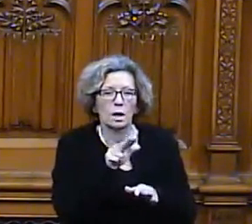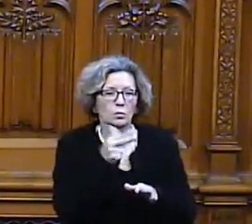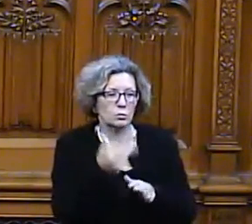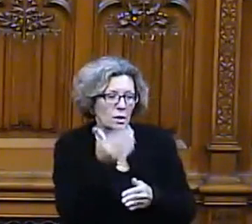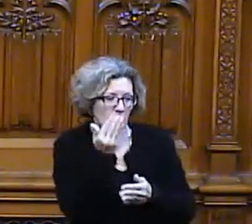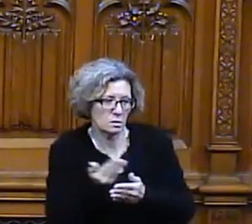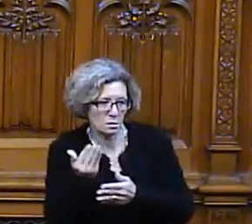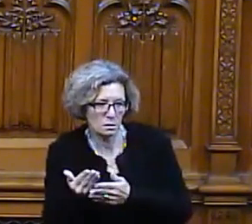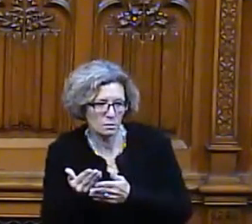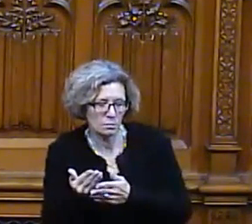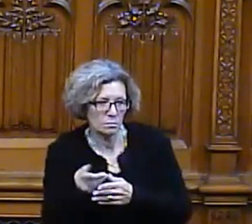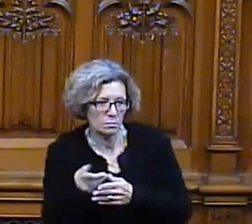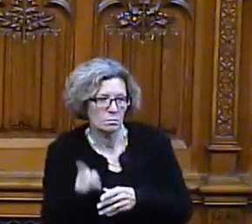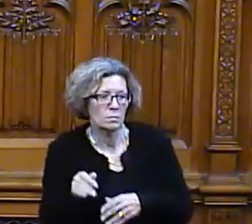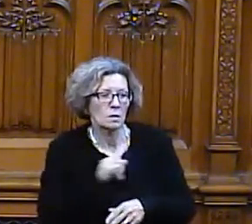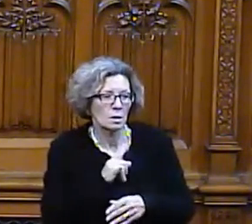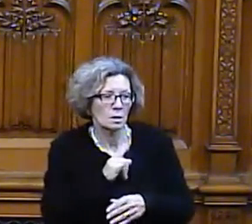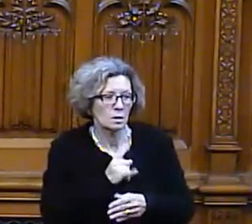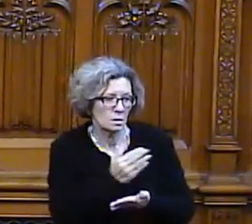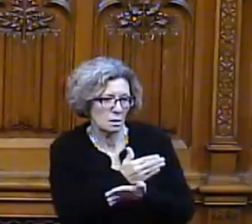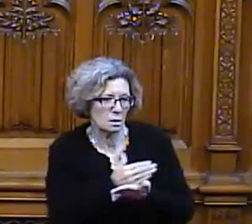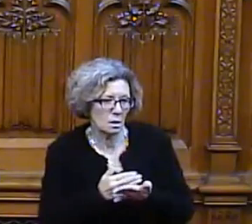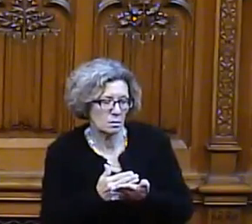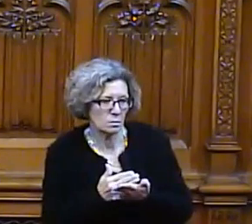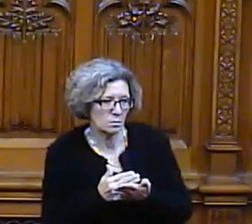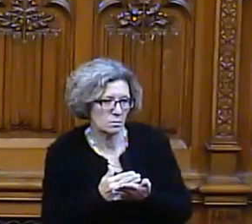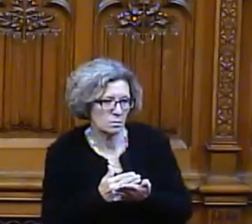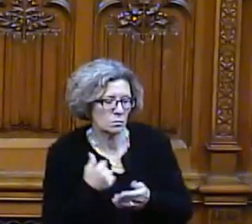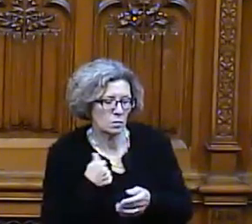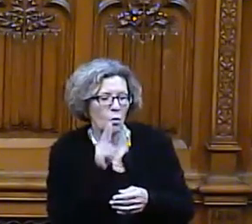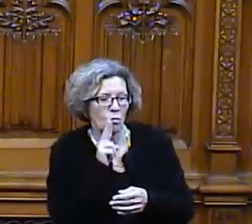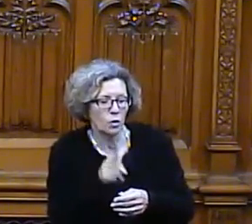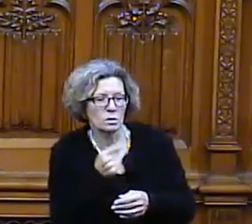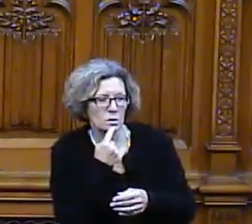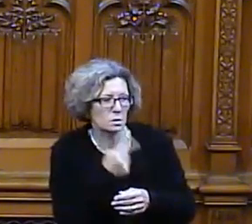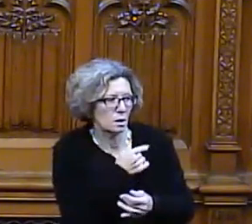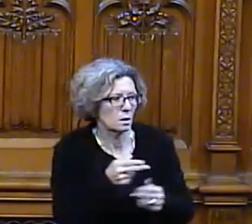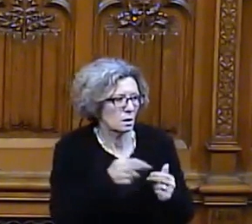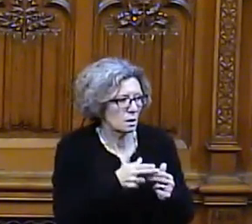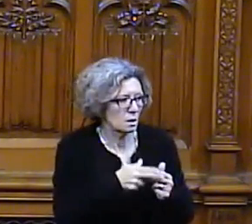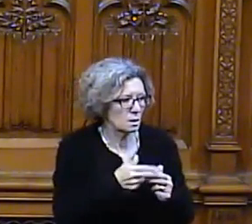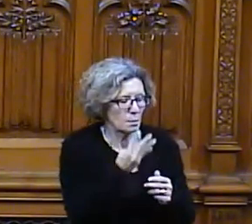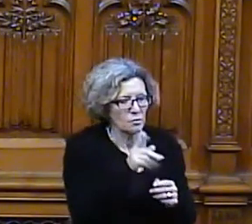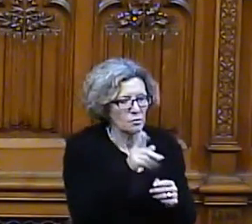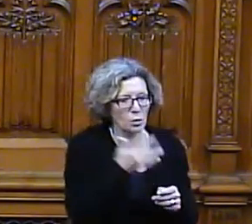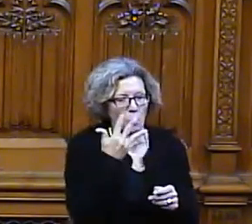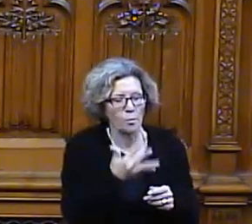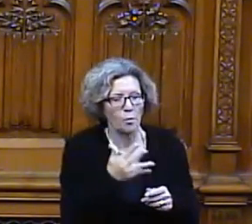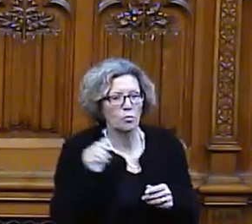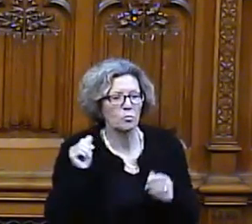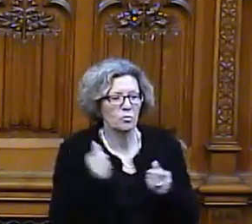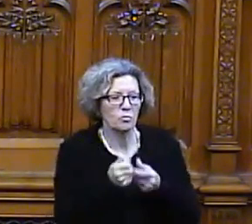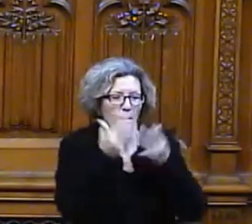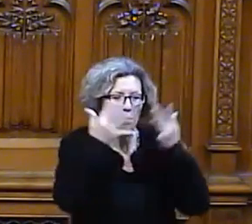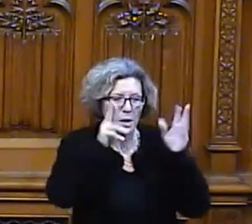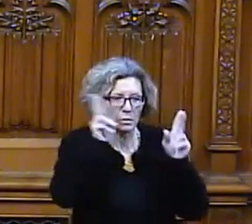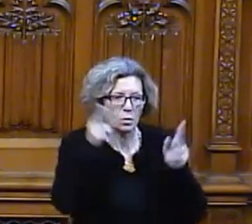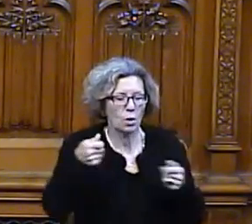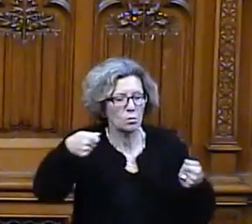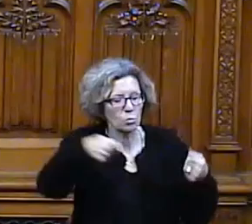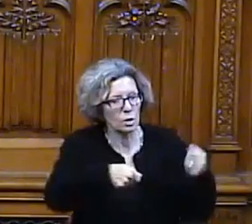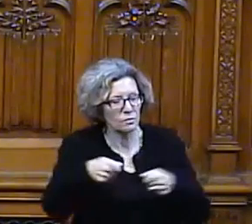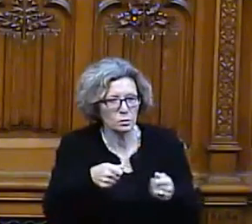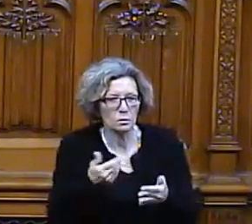einen sehr interessanten Passus. Ich zitiere wörtlich. Neben den 4,5 Milliarden Euro